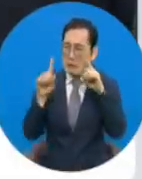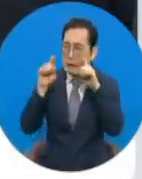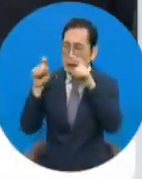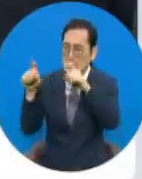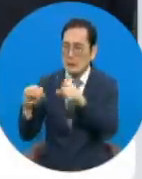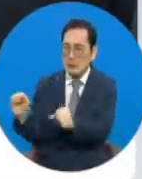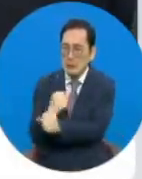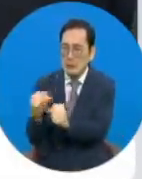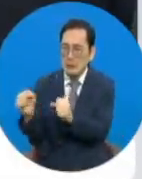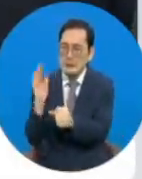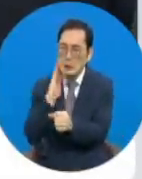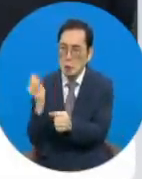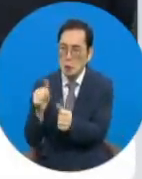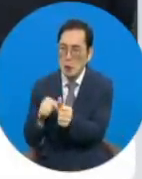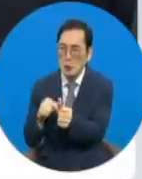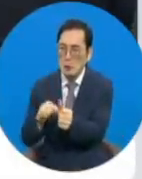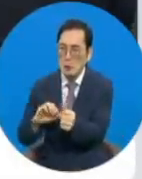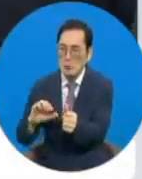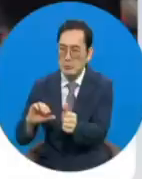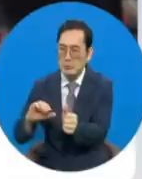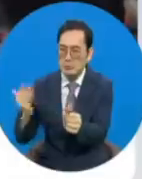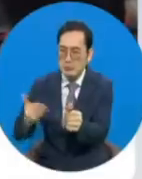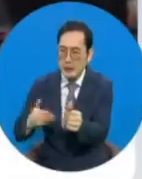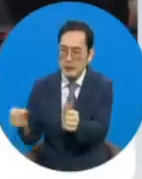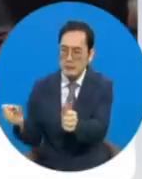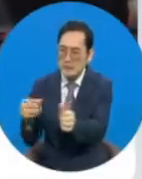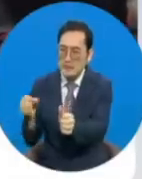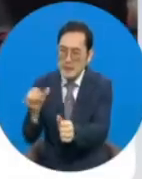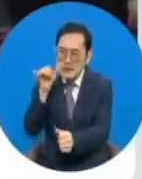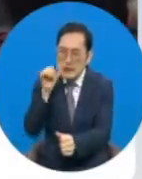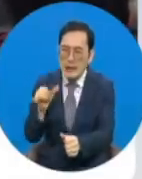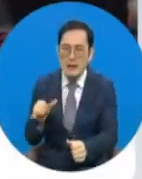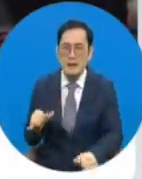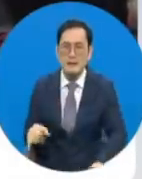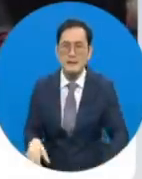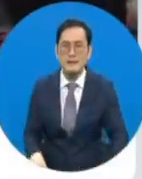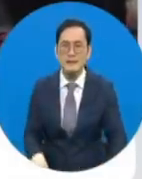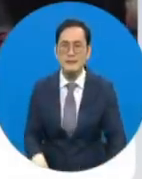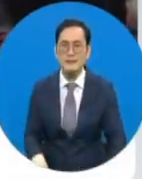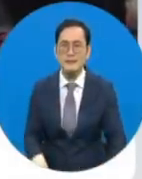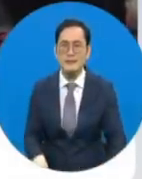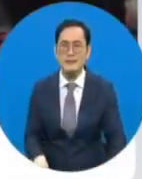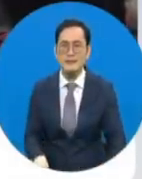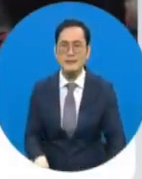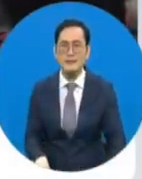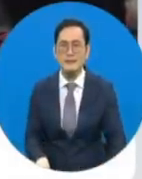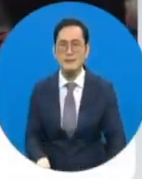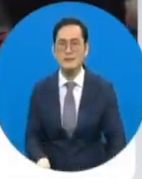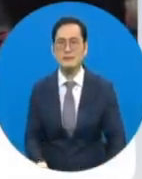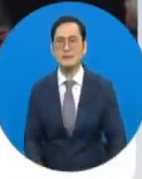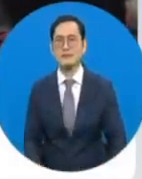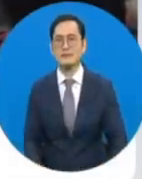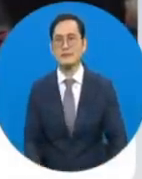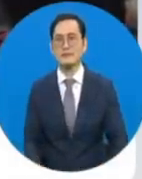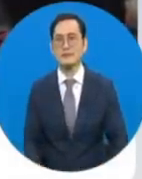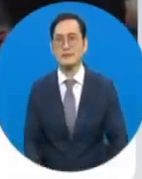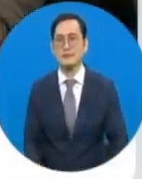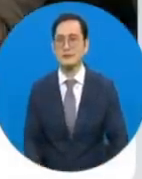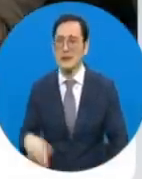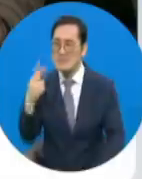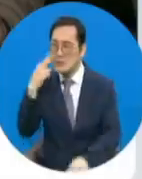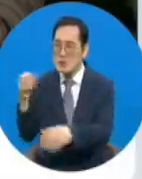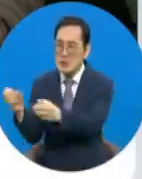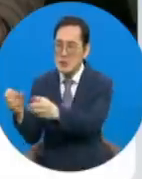상황들처럼 저 자리에서 뭔가 비밀 얘기를 오가고 무슨 이 자리에서 미국 측으로부터 뭘 들었기 때문에 그다음부터 반기를 들고